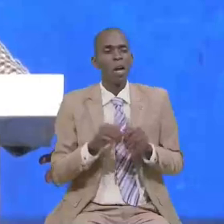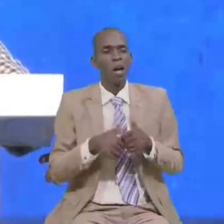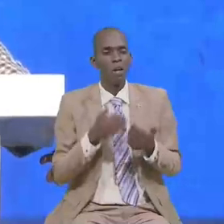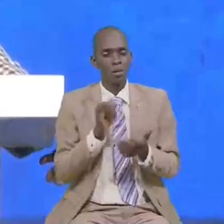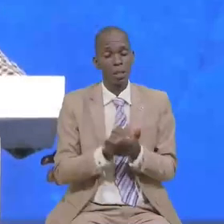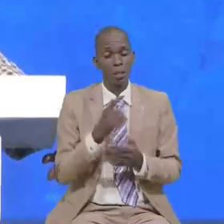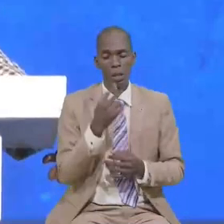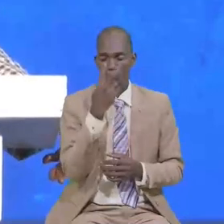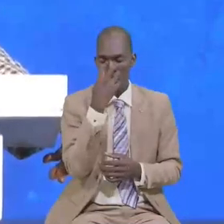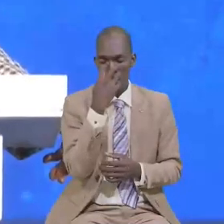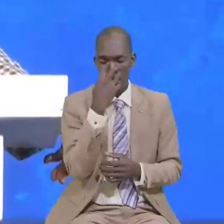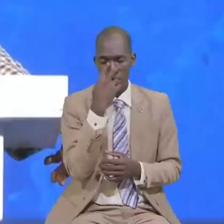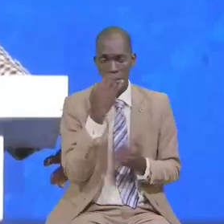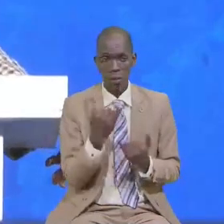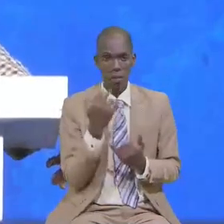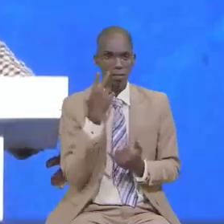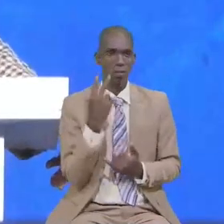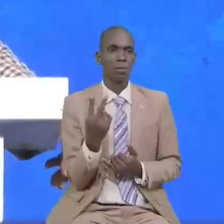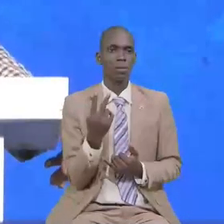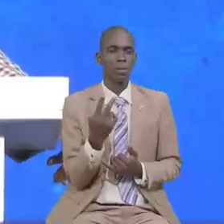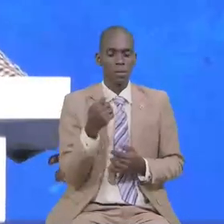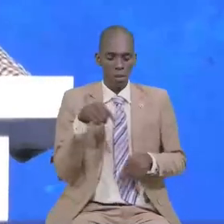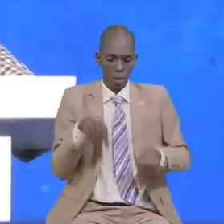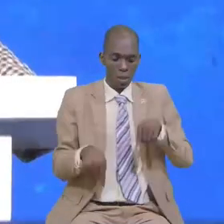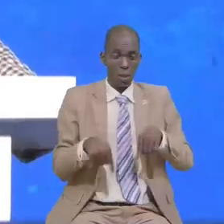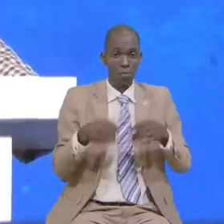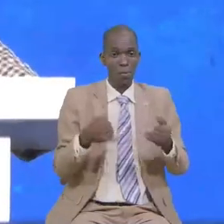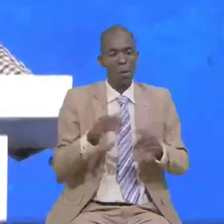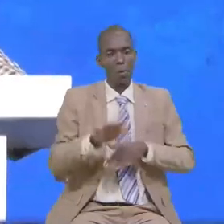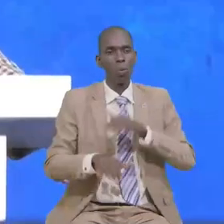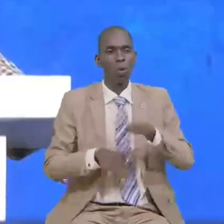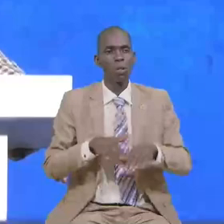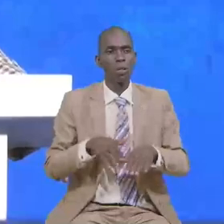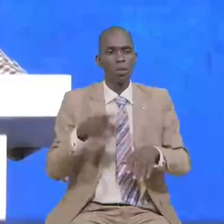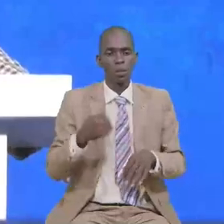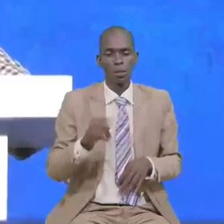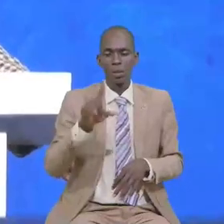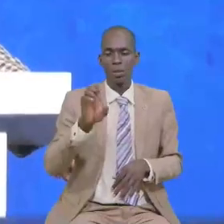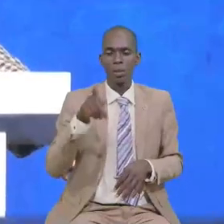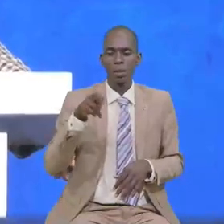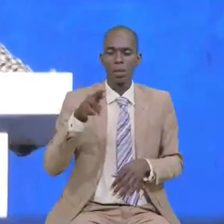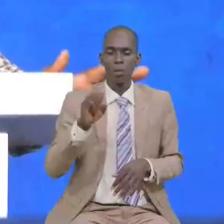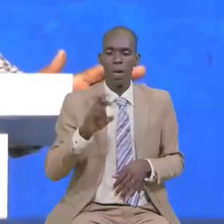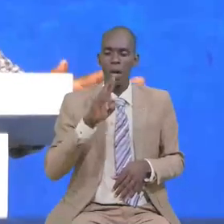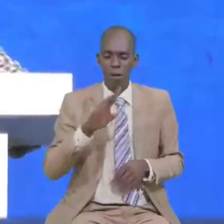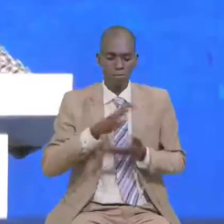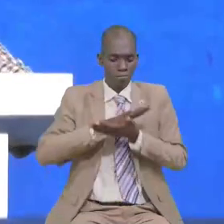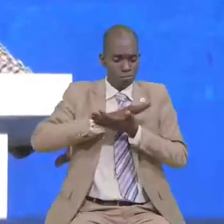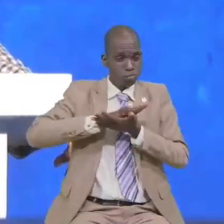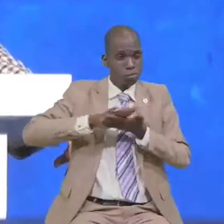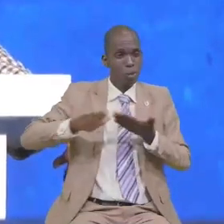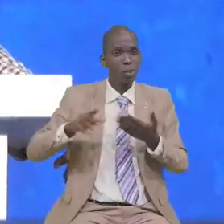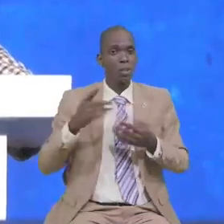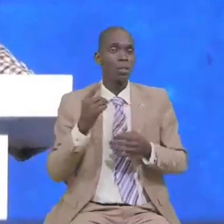Les aveugles voient, les boiteux marchent, les lépreux sont purifiés, les